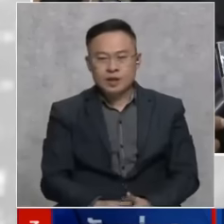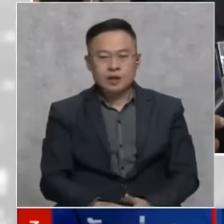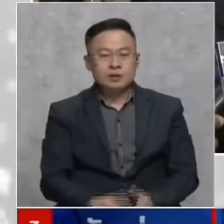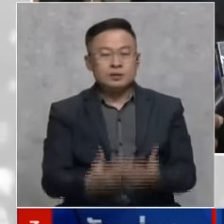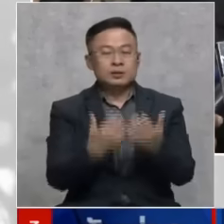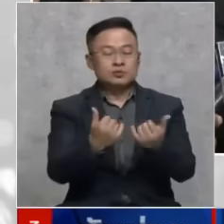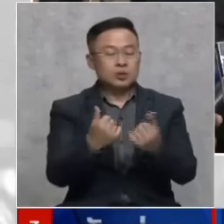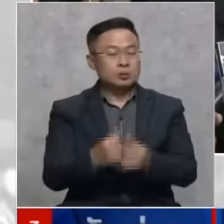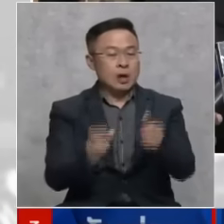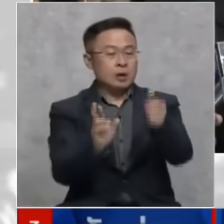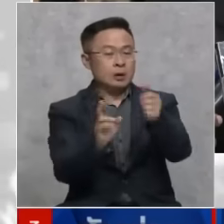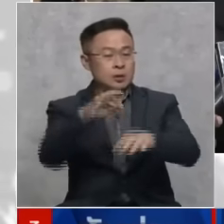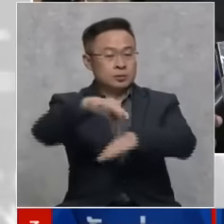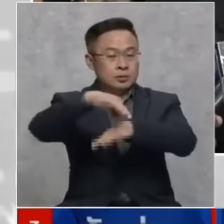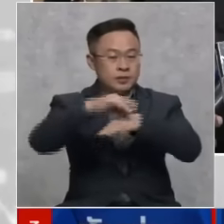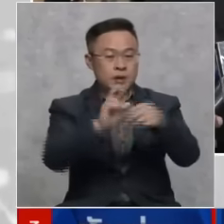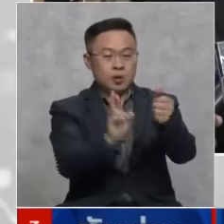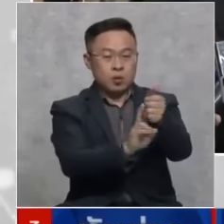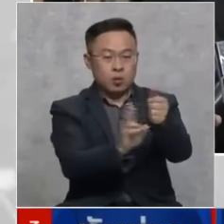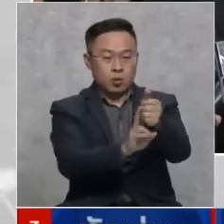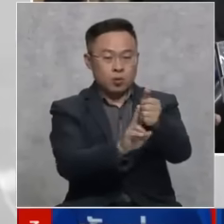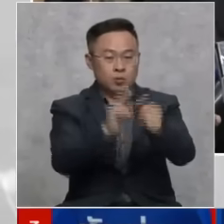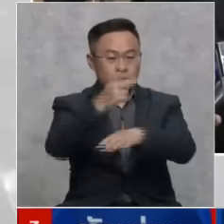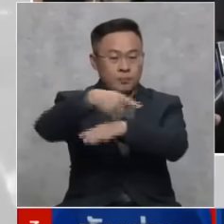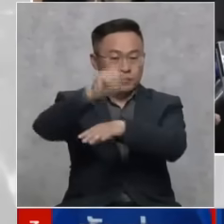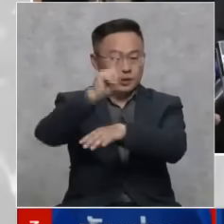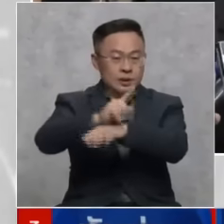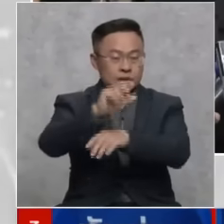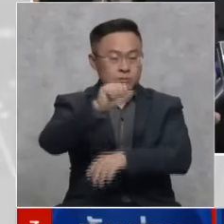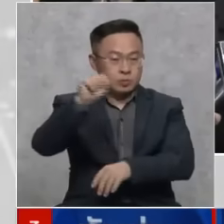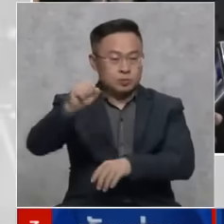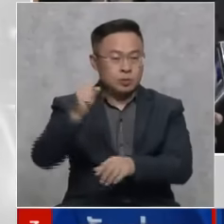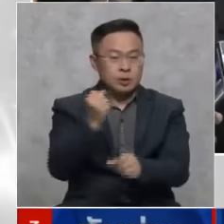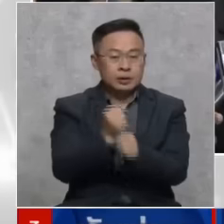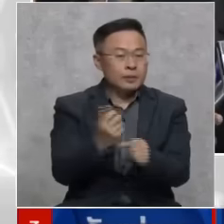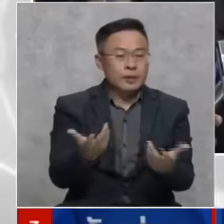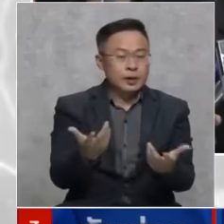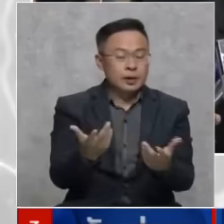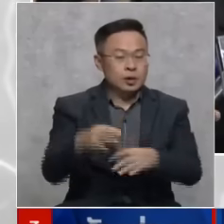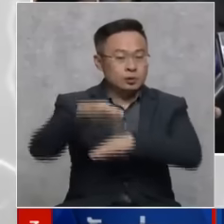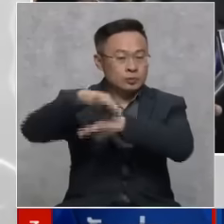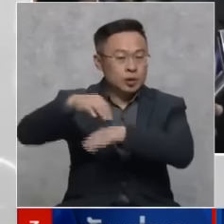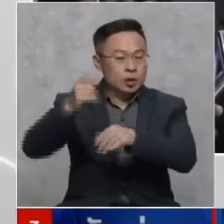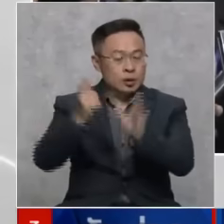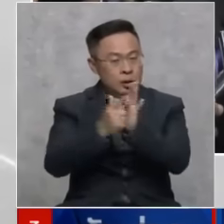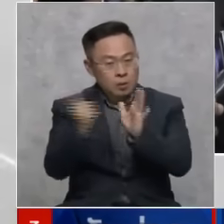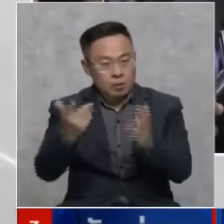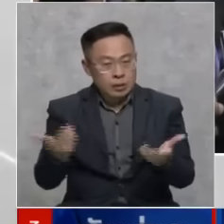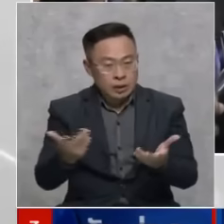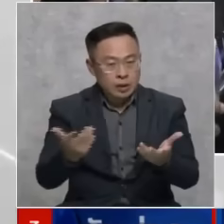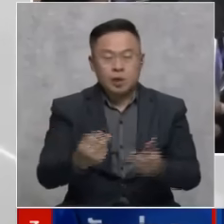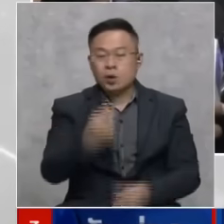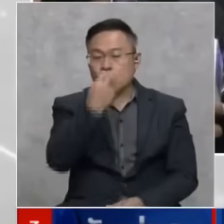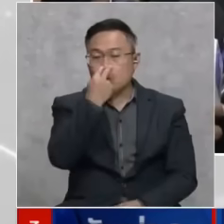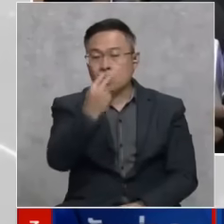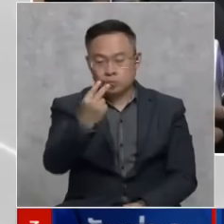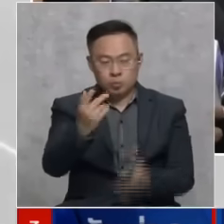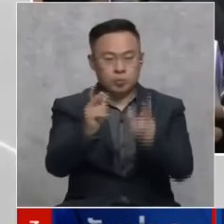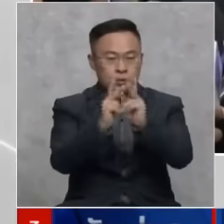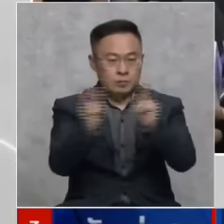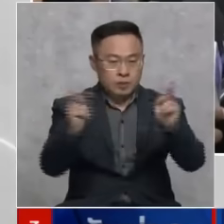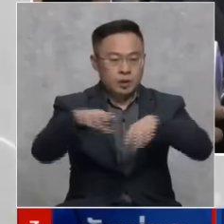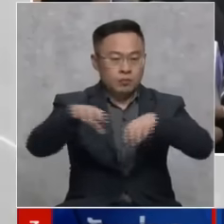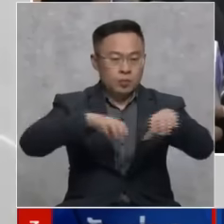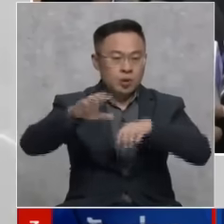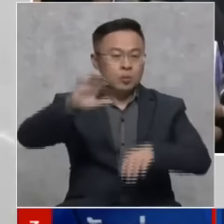ฏิพัฒน์นะคะว่าจะลาออกจากตำแหน่งเพื่อเปิดทางให้เป็นผู้นำฝ่ายค้านหรือไม่คุณณัฐชาก็บอกว่าอันนี้ก็ต้องรอมติของกรรมการบริห